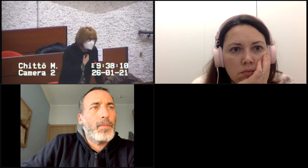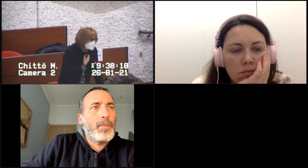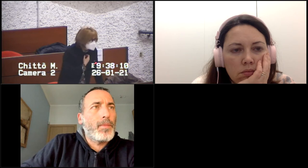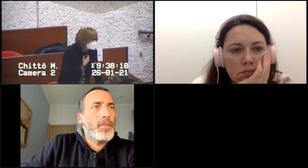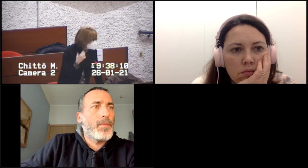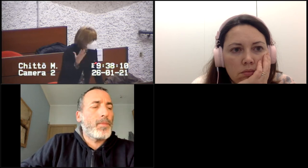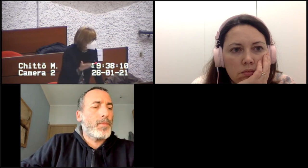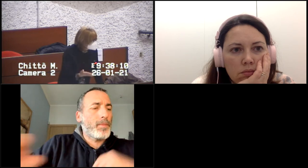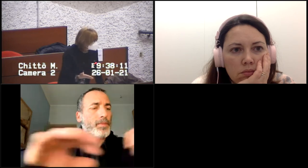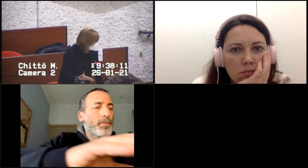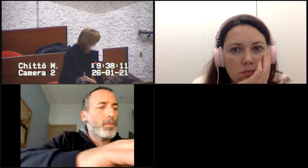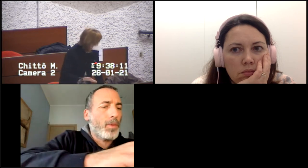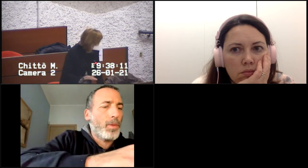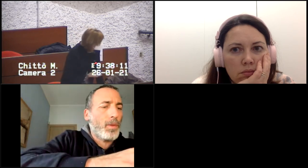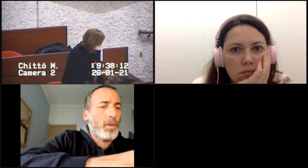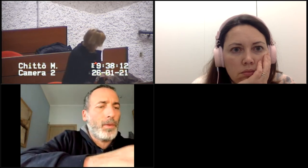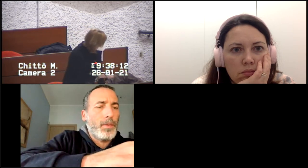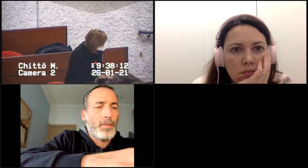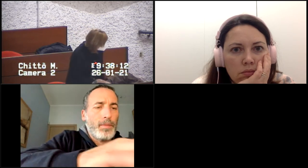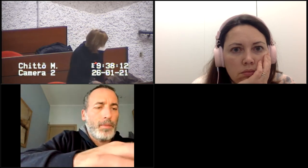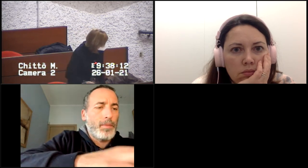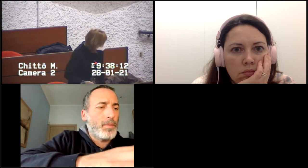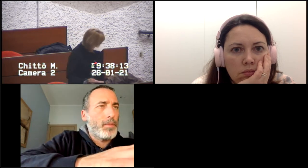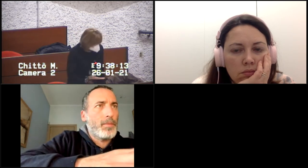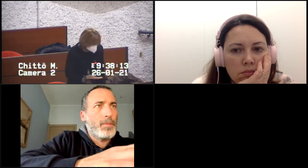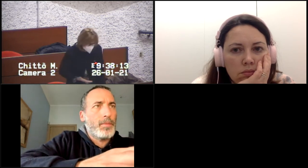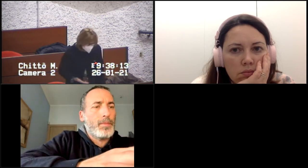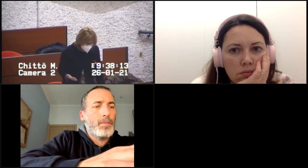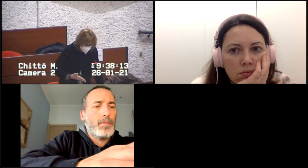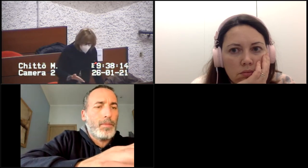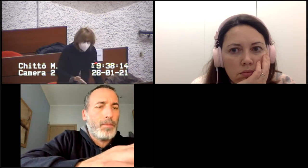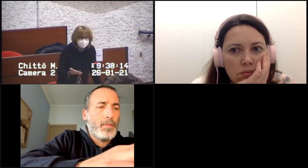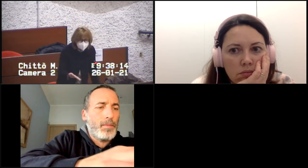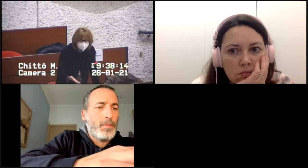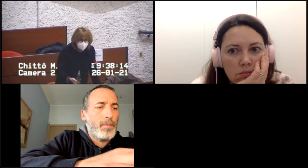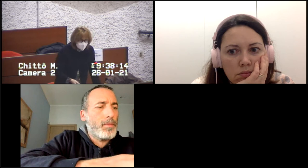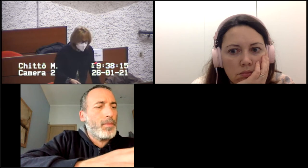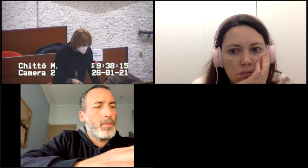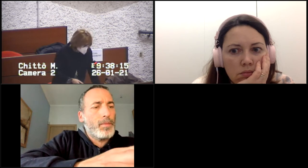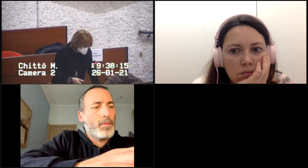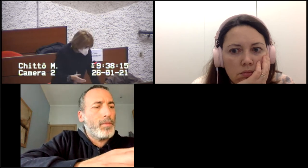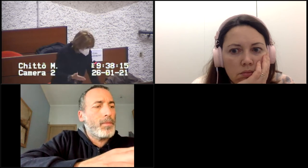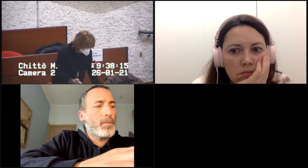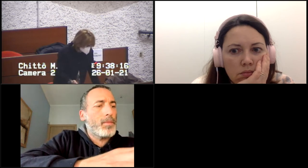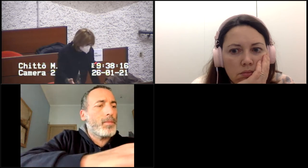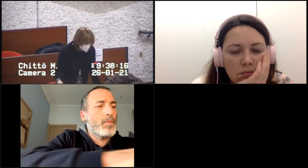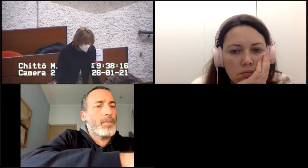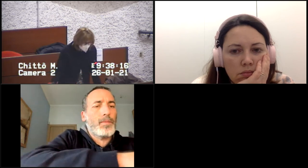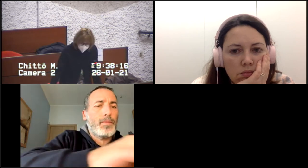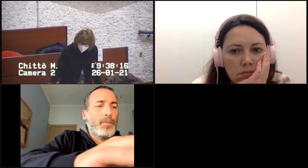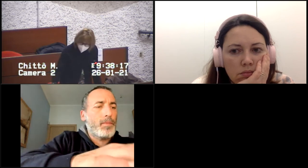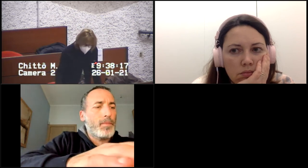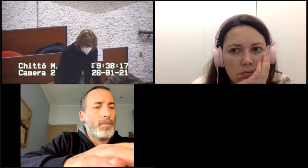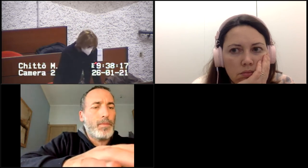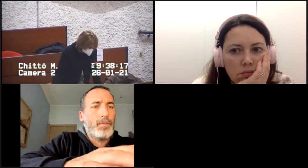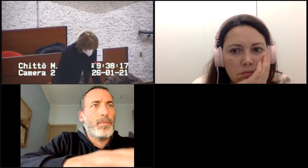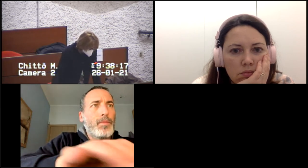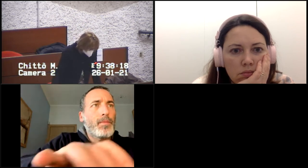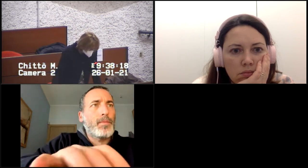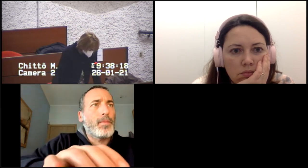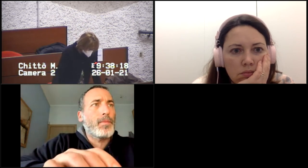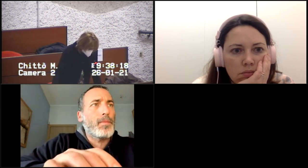dietro, sia nella parte dell'edilizia pubblica che nella parte dell'edilizia privata, che ancora adesso vede la necessità